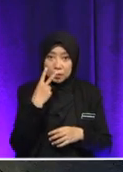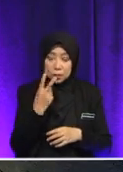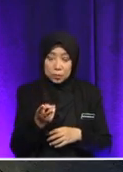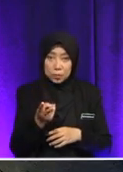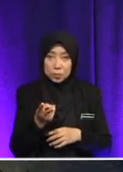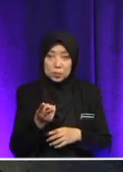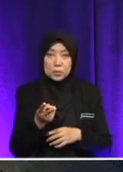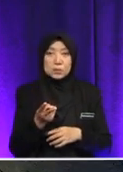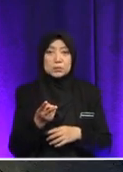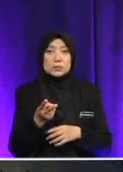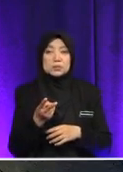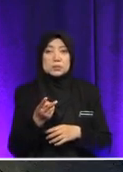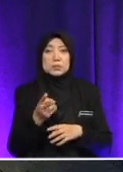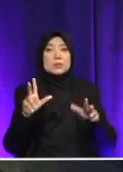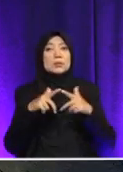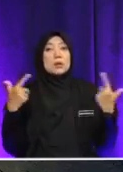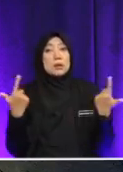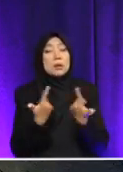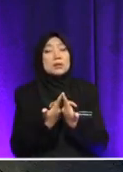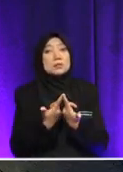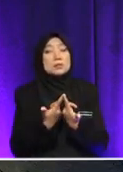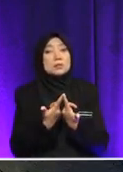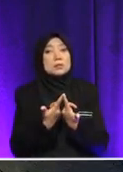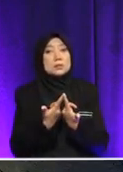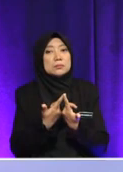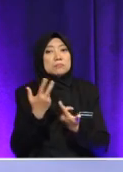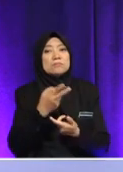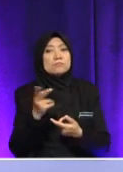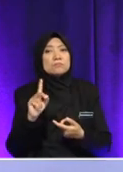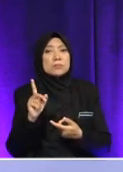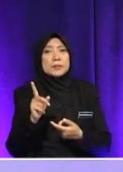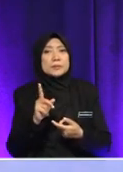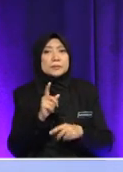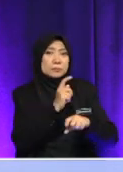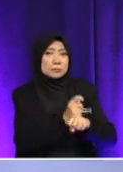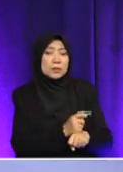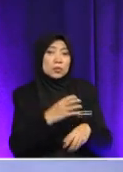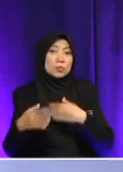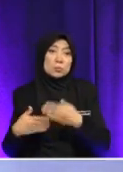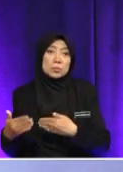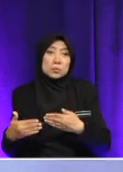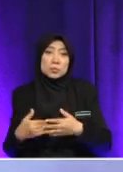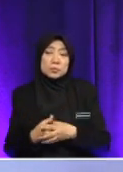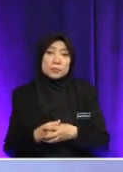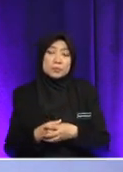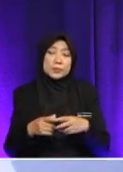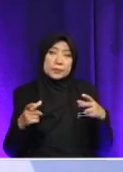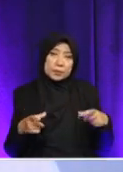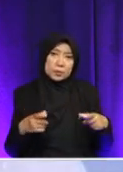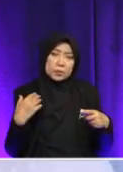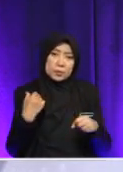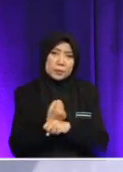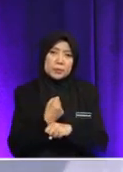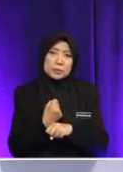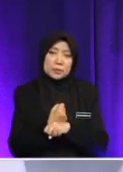itu kan agak-agak kita nak gelas kan serami tradisional ataupun serambi termaju kalau di sini ada mangkok ada batu